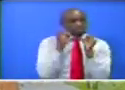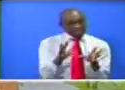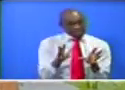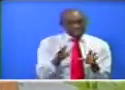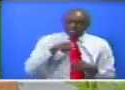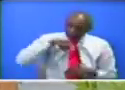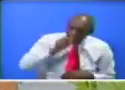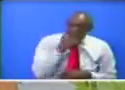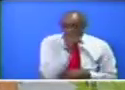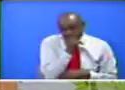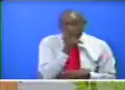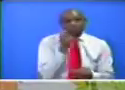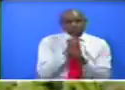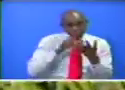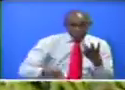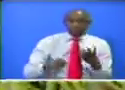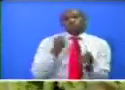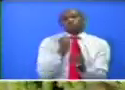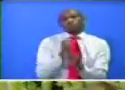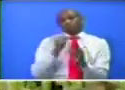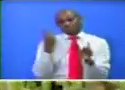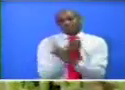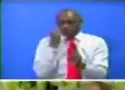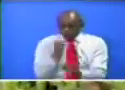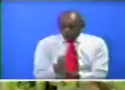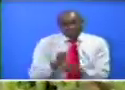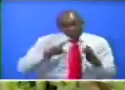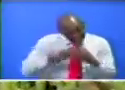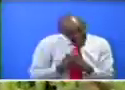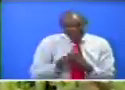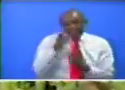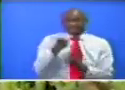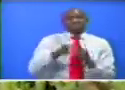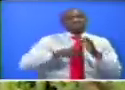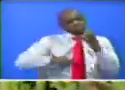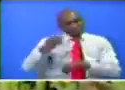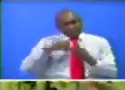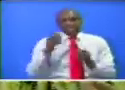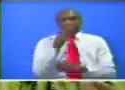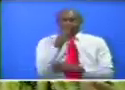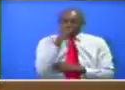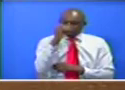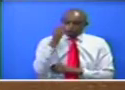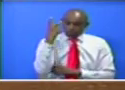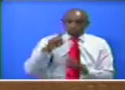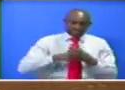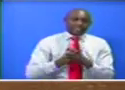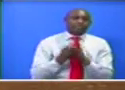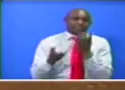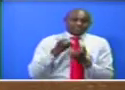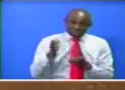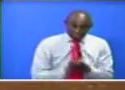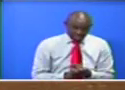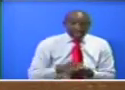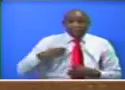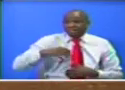do all it took to support his family. They started operating this kibanda in 2002. Nikiwa hata sina fare